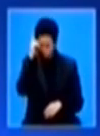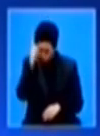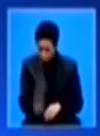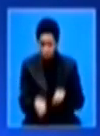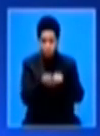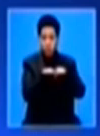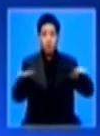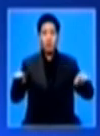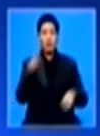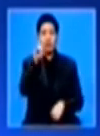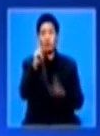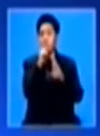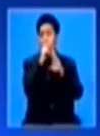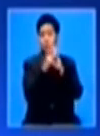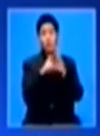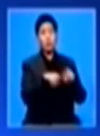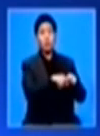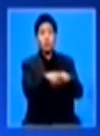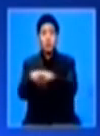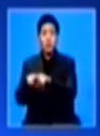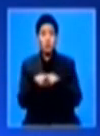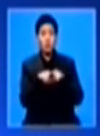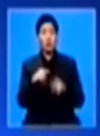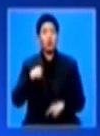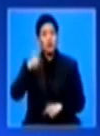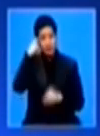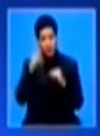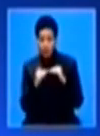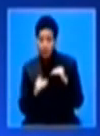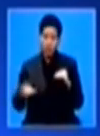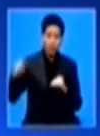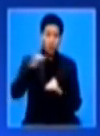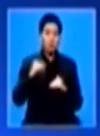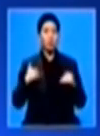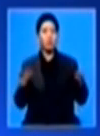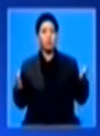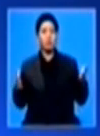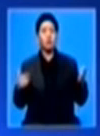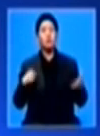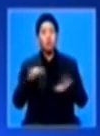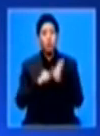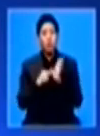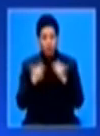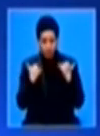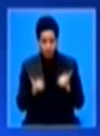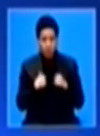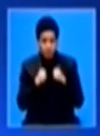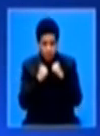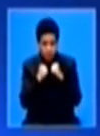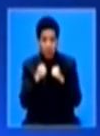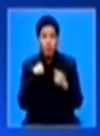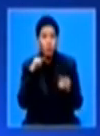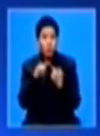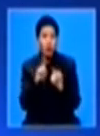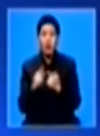ราะยังมีคนสร้างความปั่นป่วนรวมถึงพวกหนีไปอยู่ต่างประเทศ พูดให้ร้ายทำลายชื่อเสียงของประเ